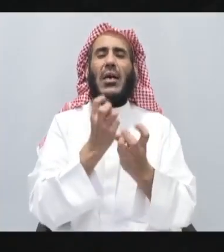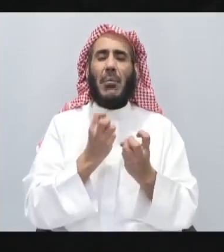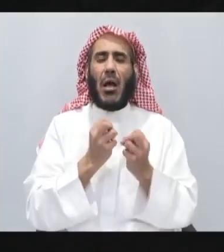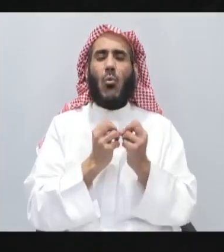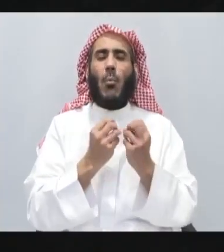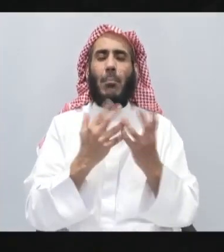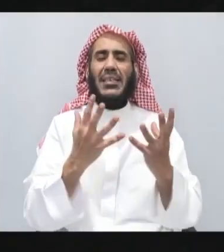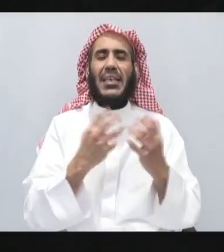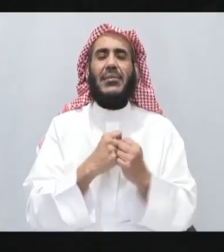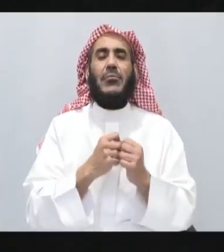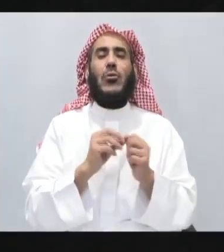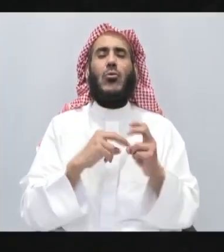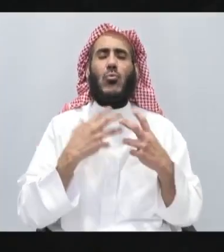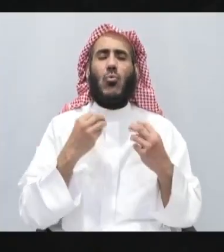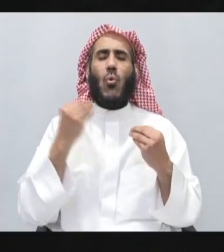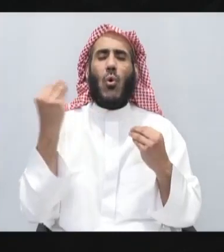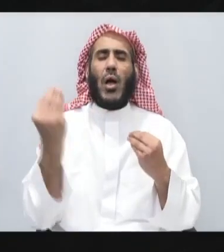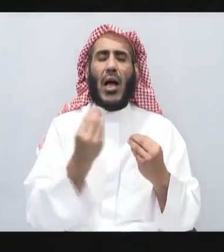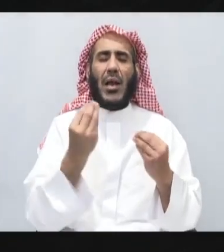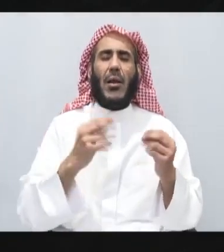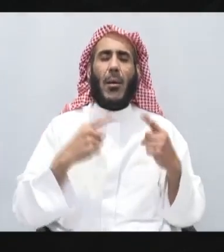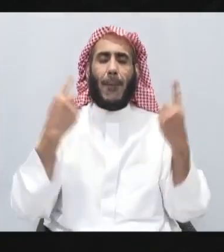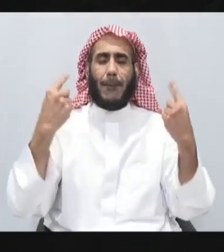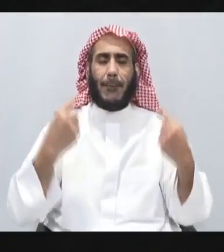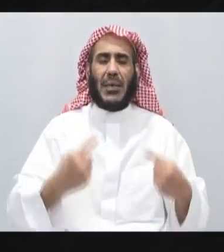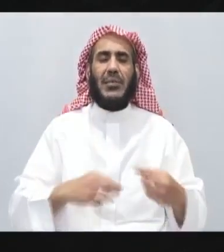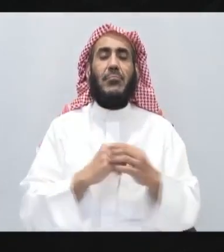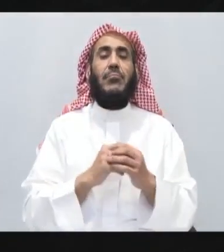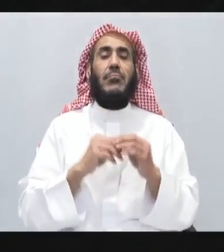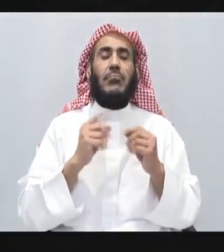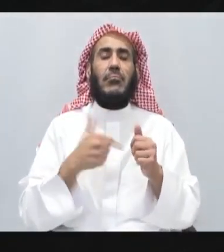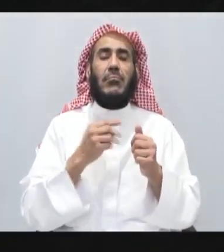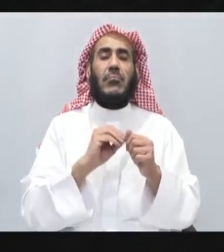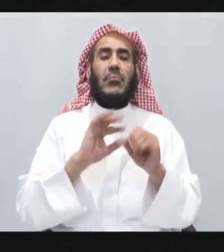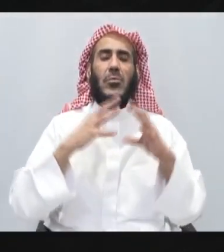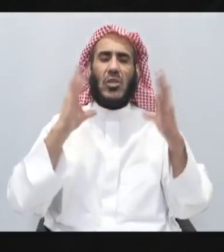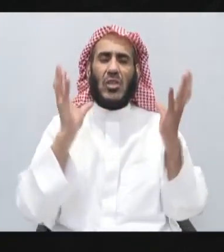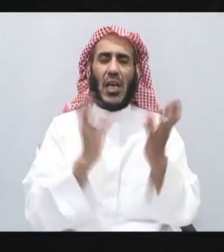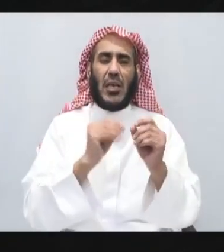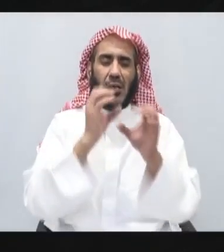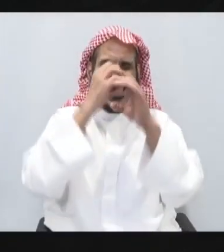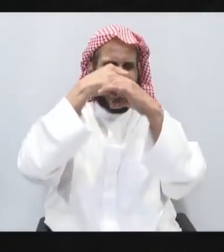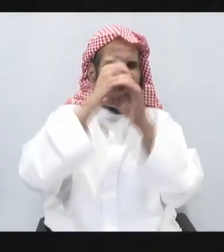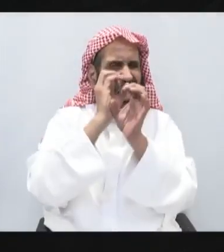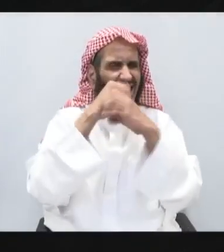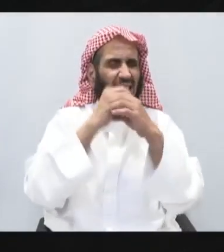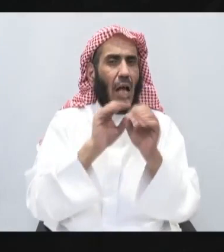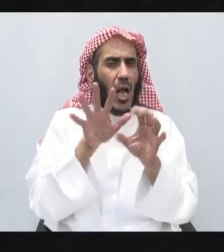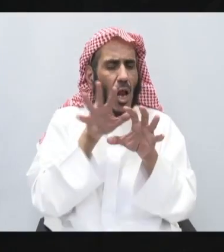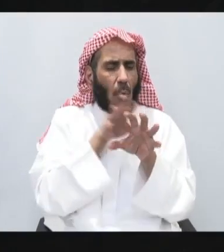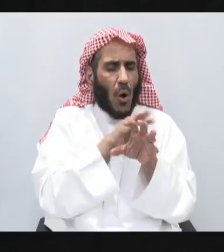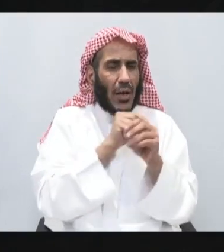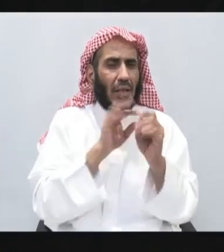كالمعتزلة بقيه الجسم نتعرف اولا على شكلها تحت المجهر هل هي مخططه نعم